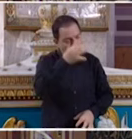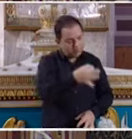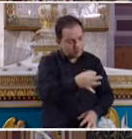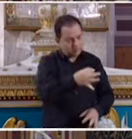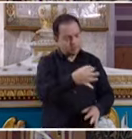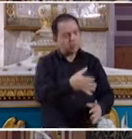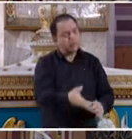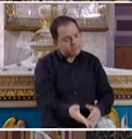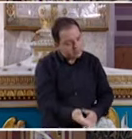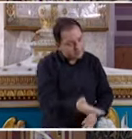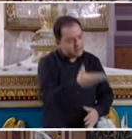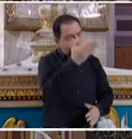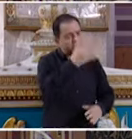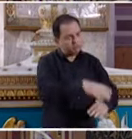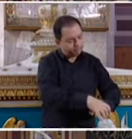Αναστάς